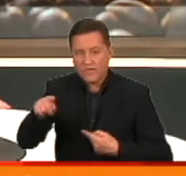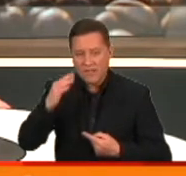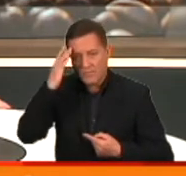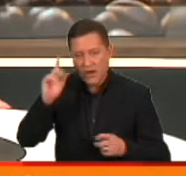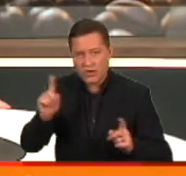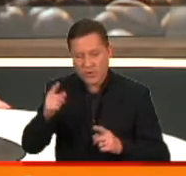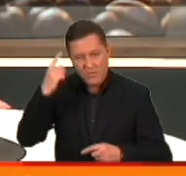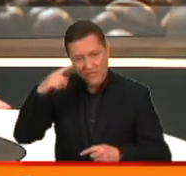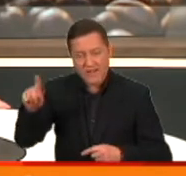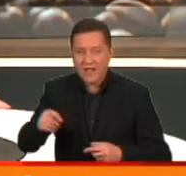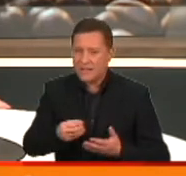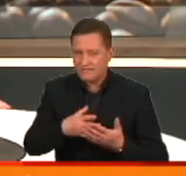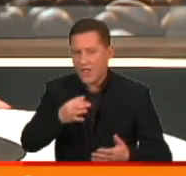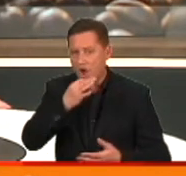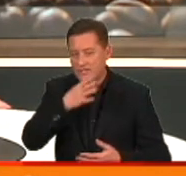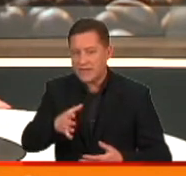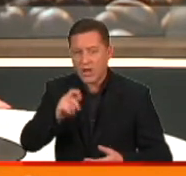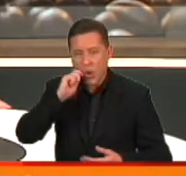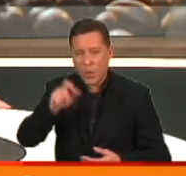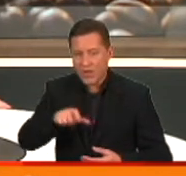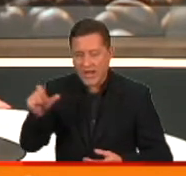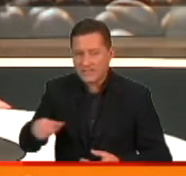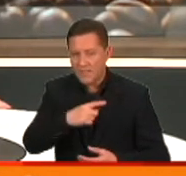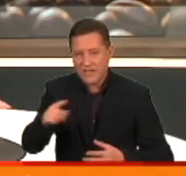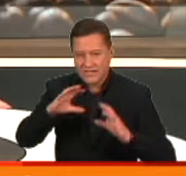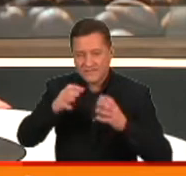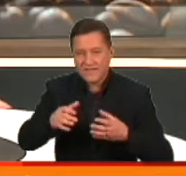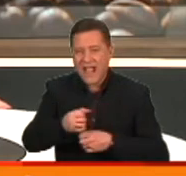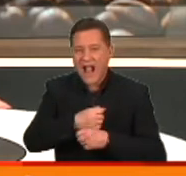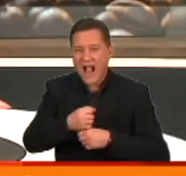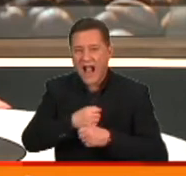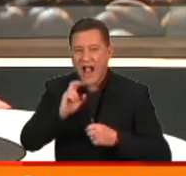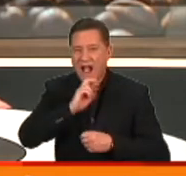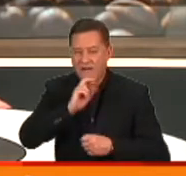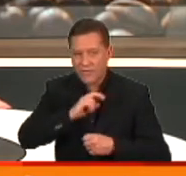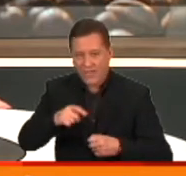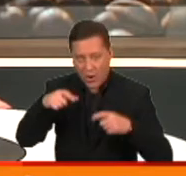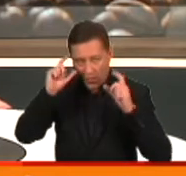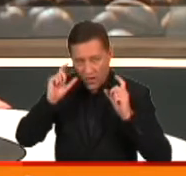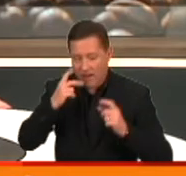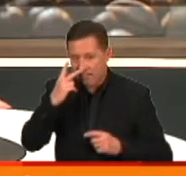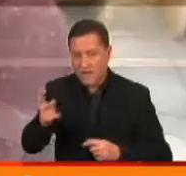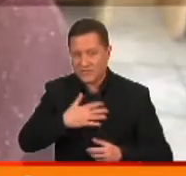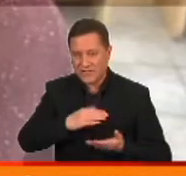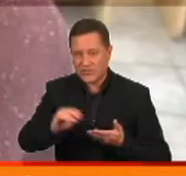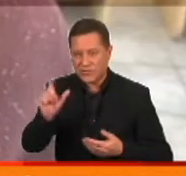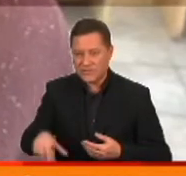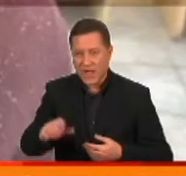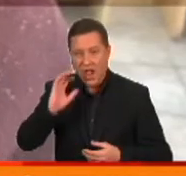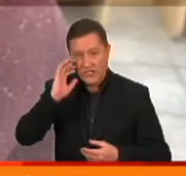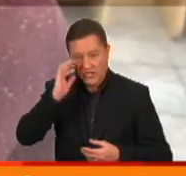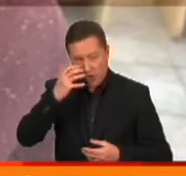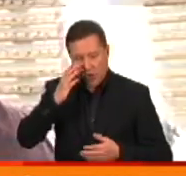винахід оцінили й українці. Перші в світі кавові окуляри бачила та приміряла Наталка Сачалко.